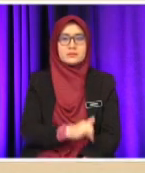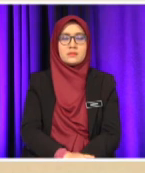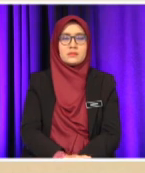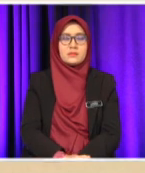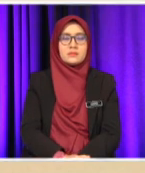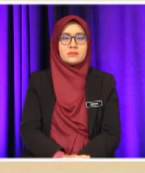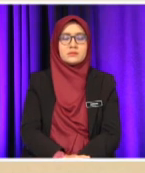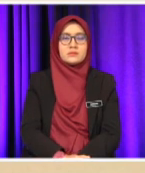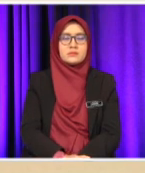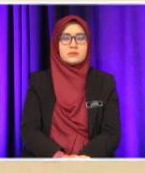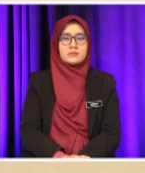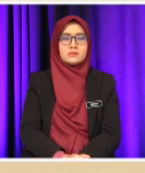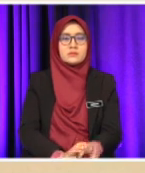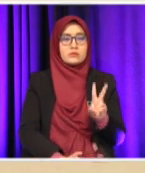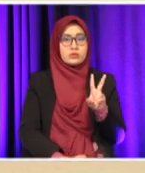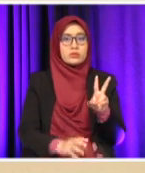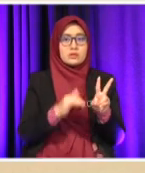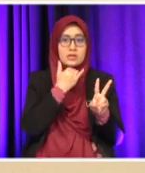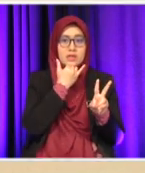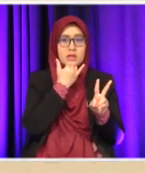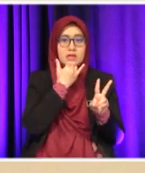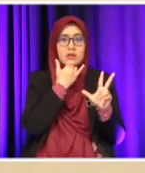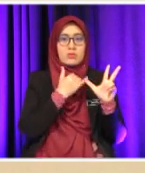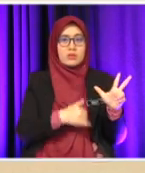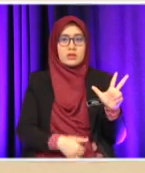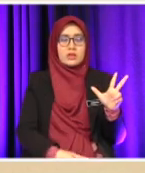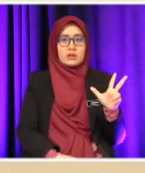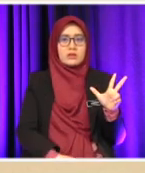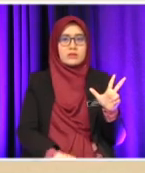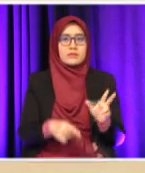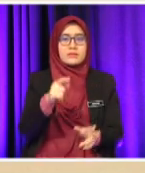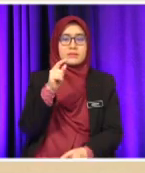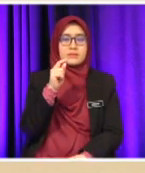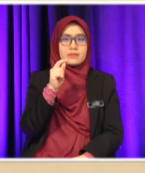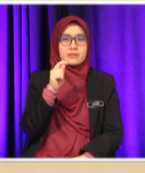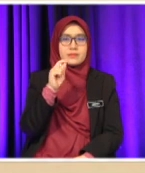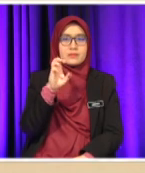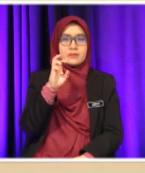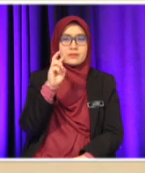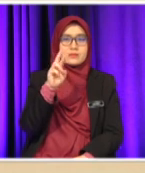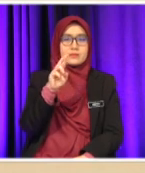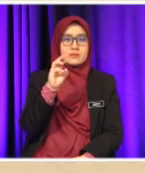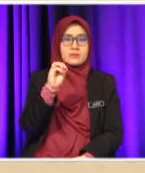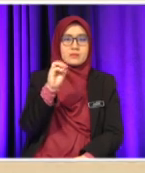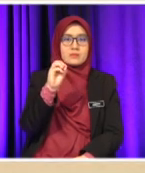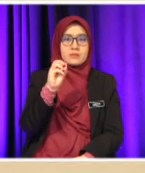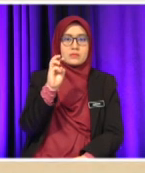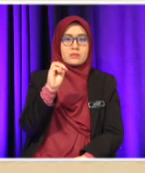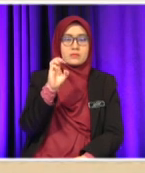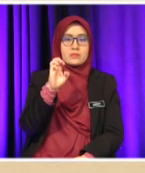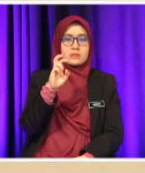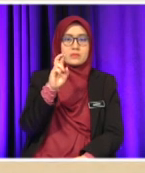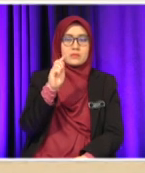kemudian yang ketiga atau momite berfungsi merendahkan suhu betul salah